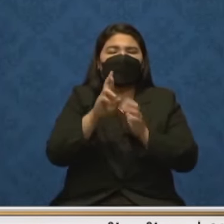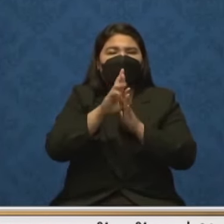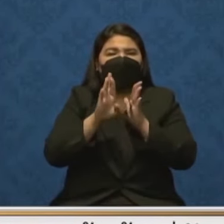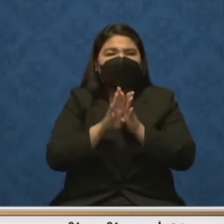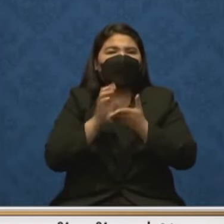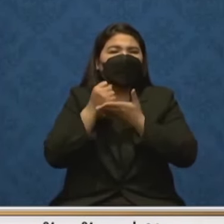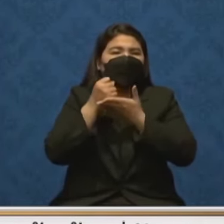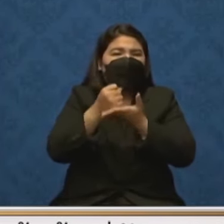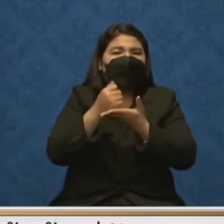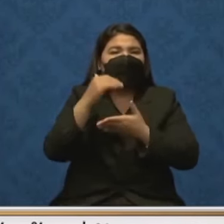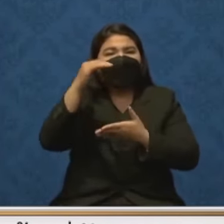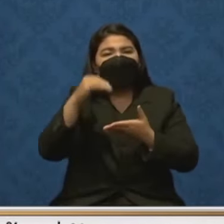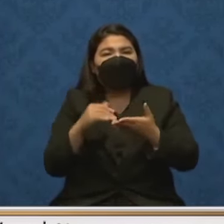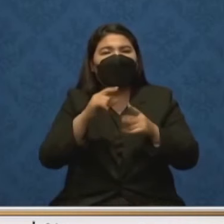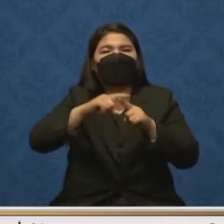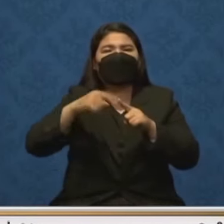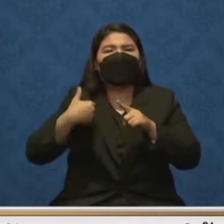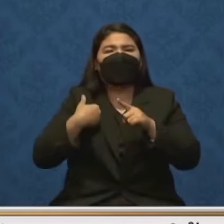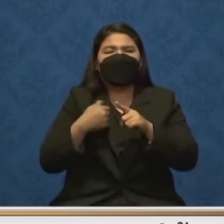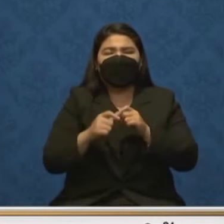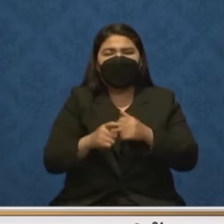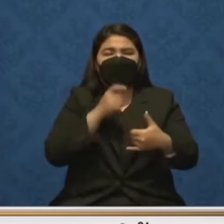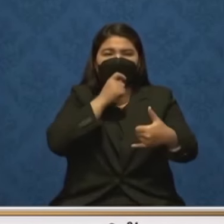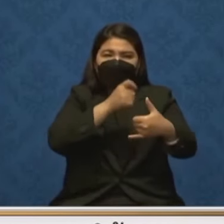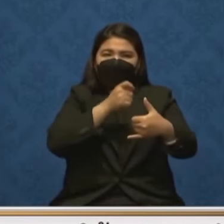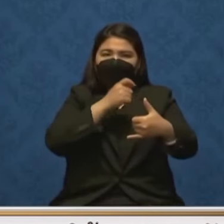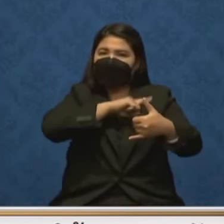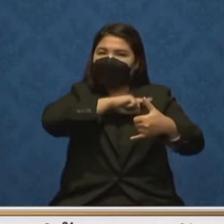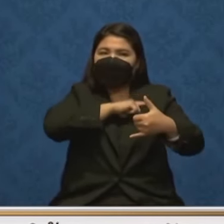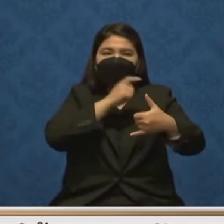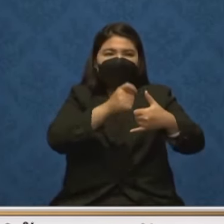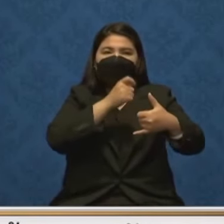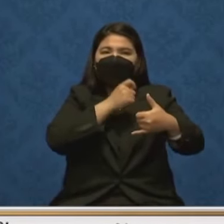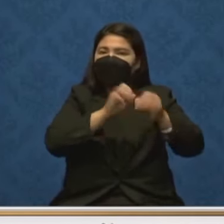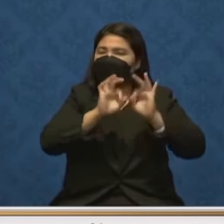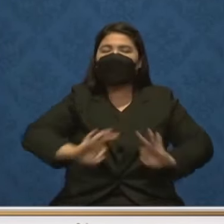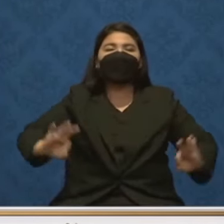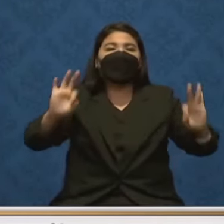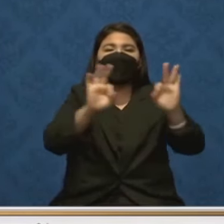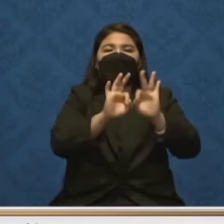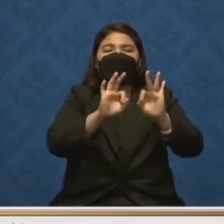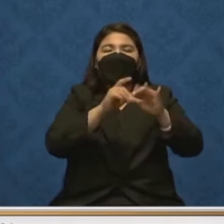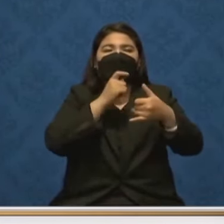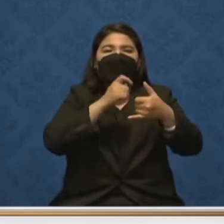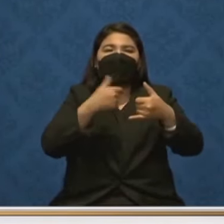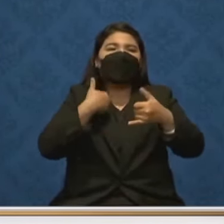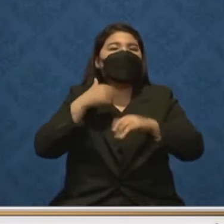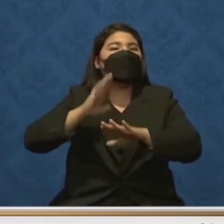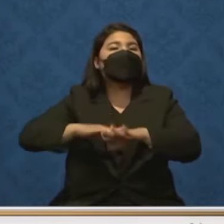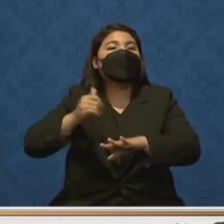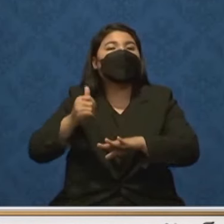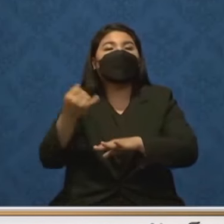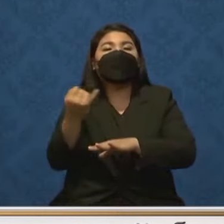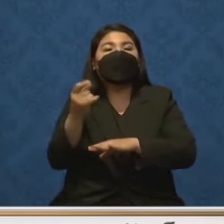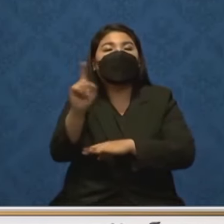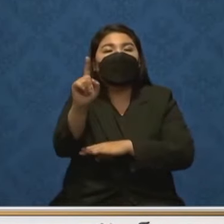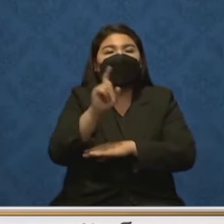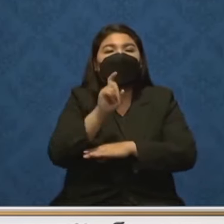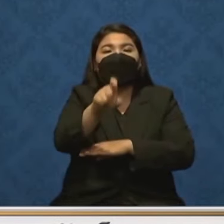สำนักงานสอบสวนที่เป็นหัวใจนะคะของกระบวนการยุติธรรมเป็นต้นถ่านเป็นต้นน้ำจะมีประสิทธิภาพได้อย่างไร